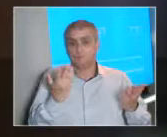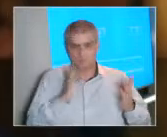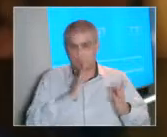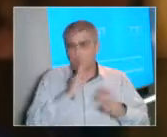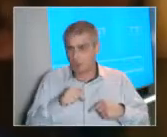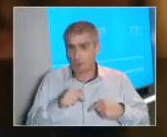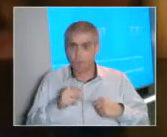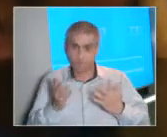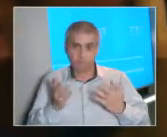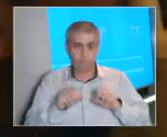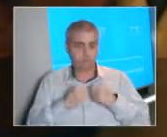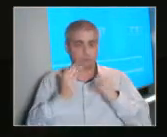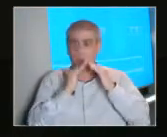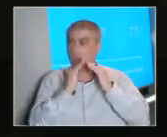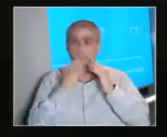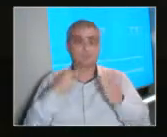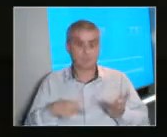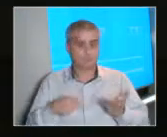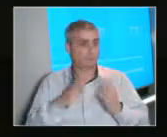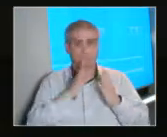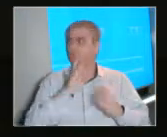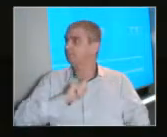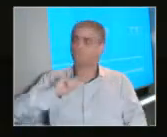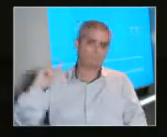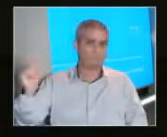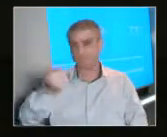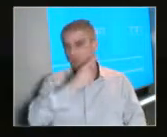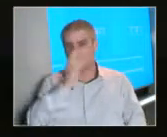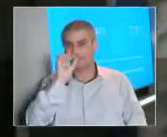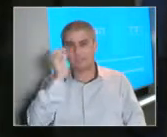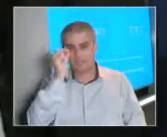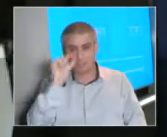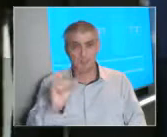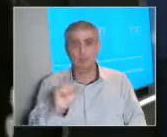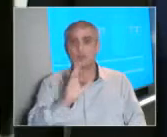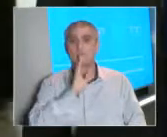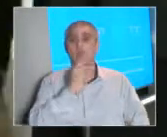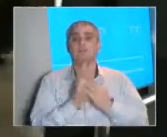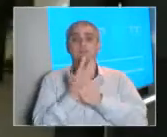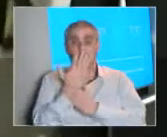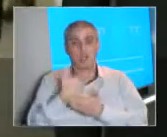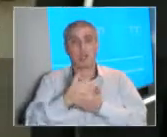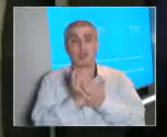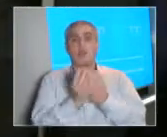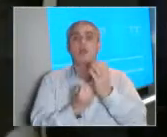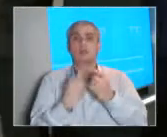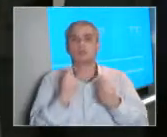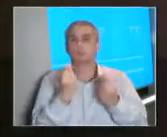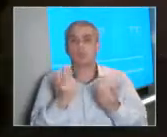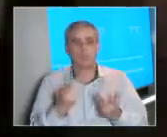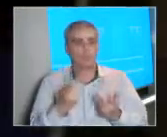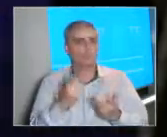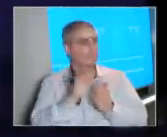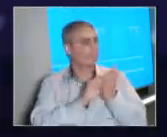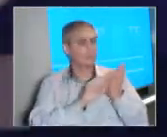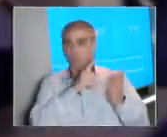בעיות. משבר הנדלן בישראל הוא בעיה שכל ריבית תפסיד וכו' וכו', בעיות של צמיחה, חלוקת משאבים. לכן גם